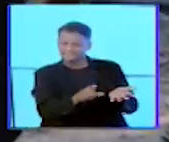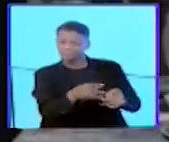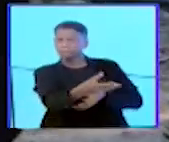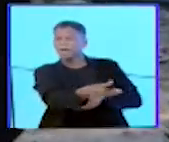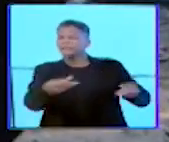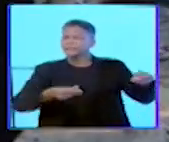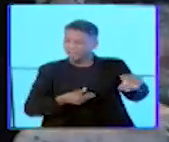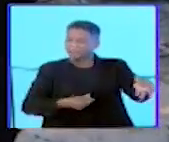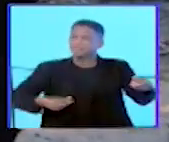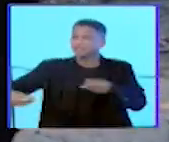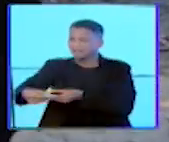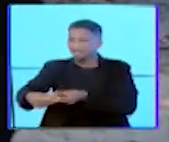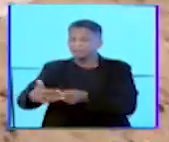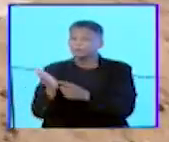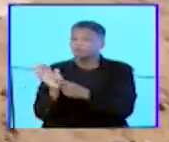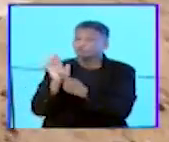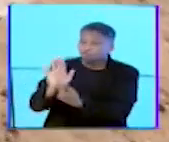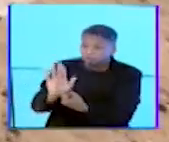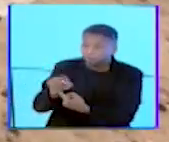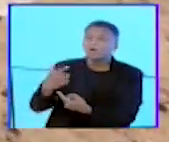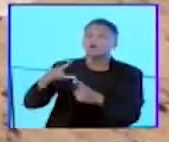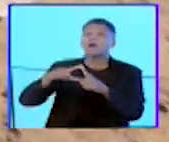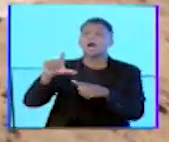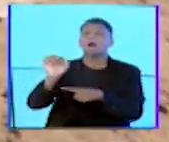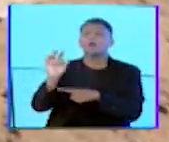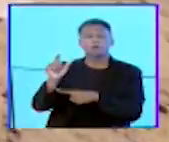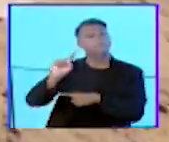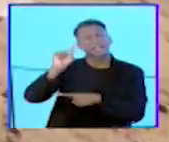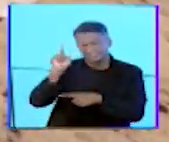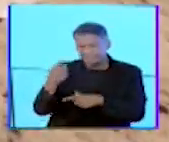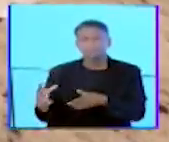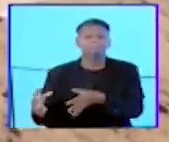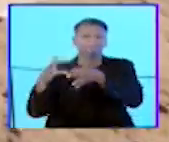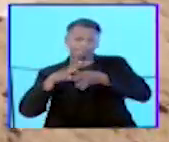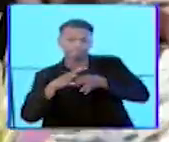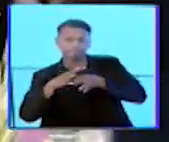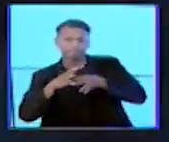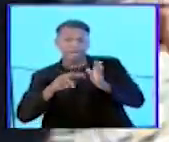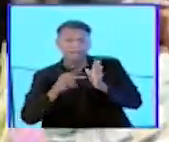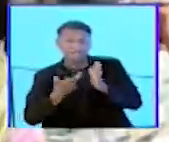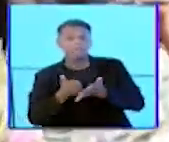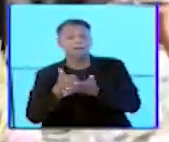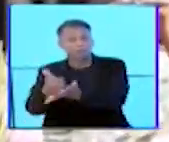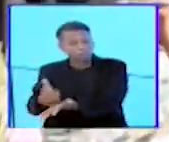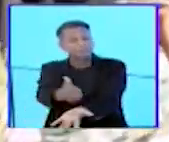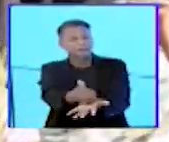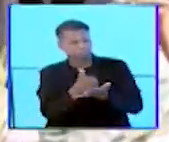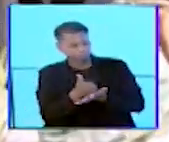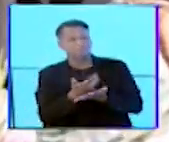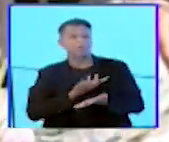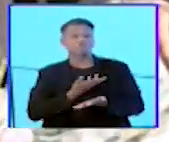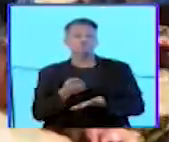mencerminkan masyarakat Alor masih memiliki sifat kebersamaan yang tinggi, sehingga mau membantu warga lainnya bertukar hasil bumi demi